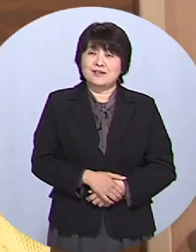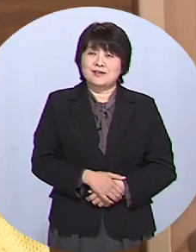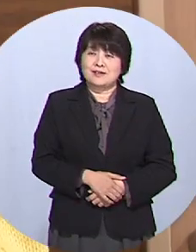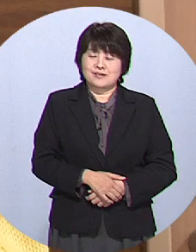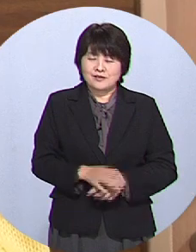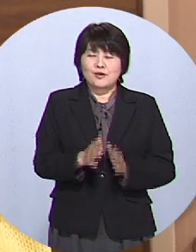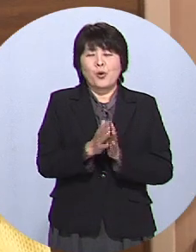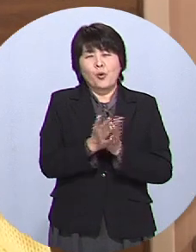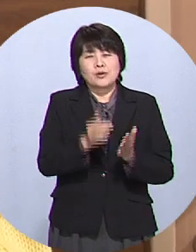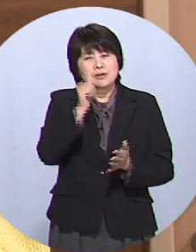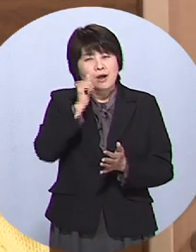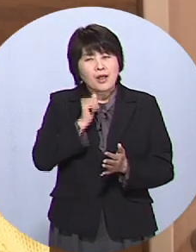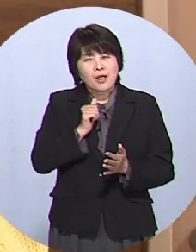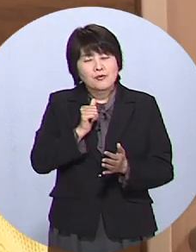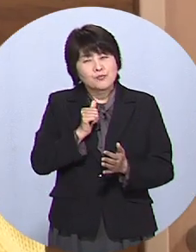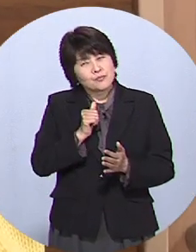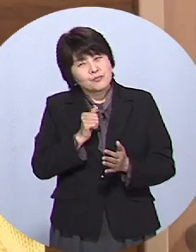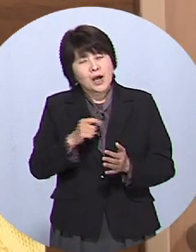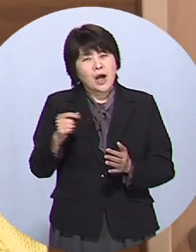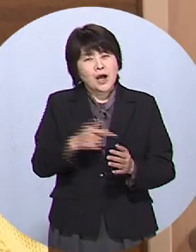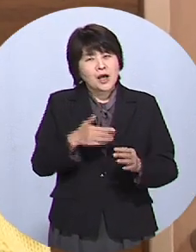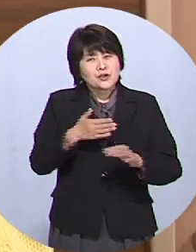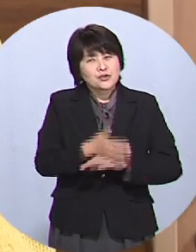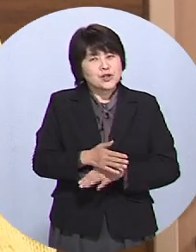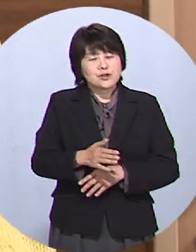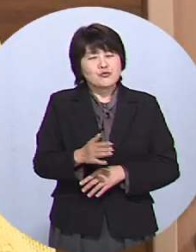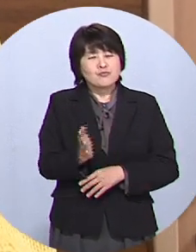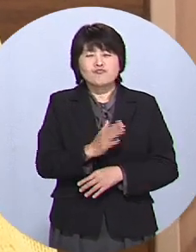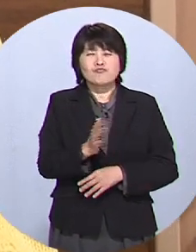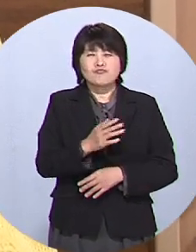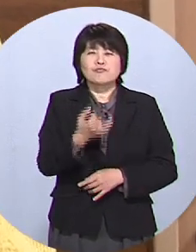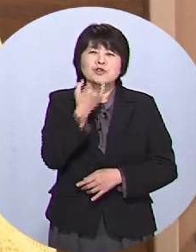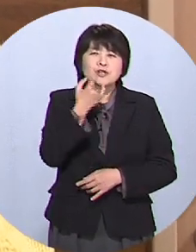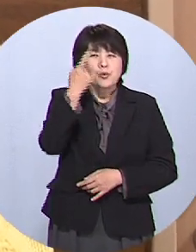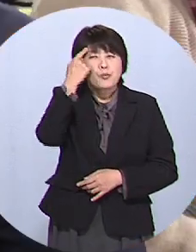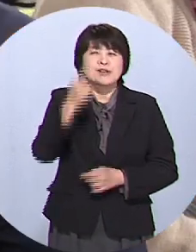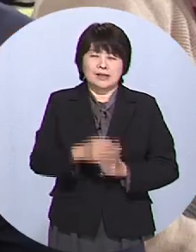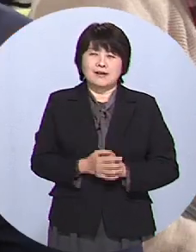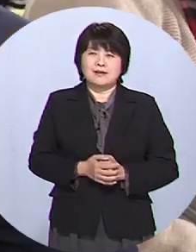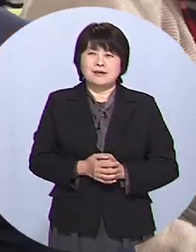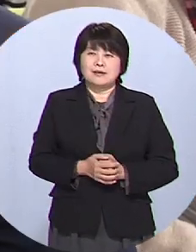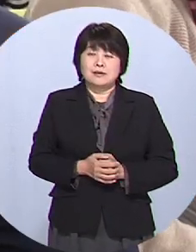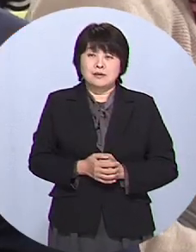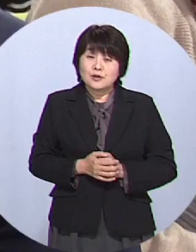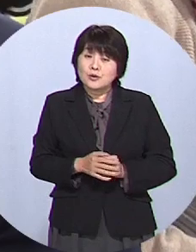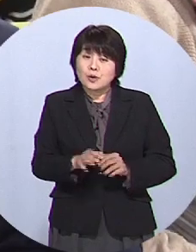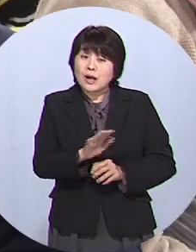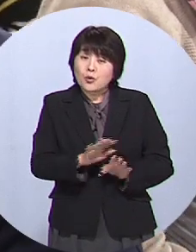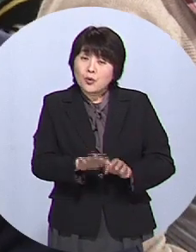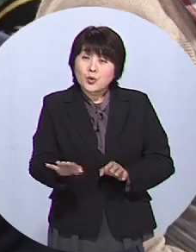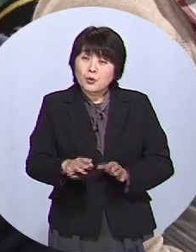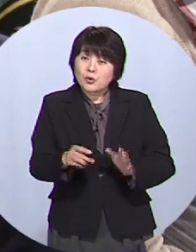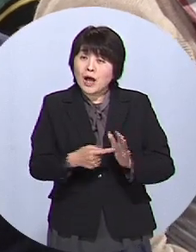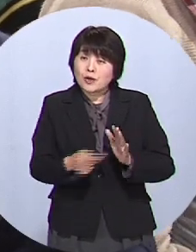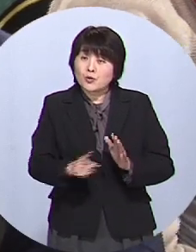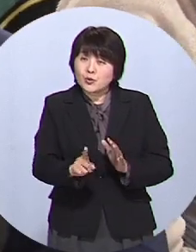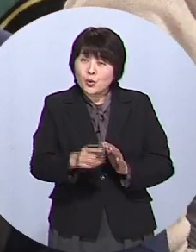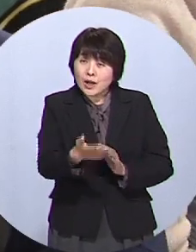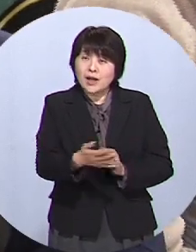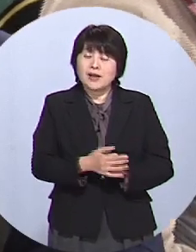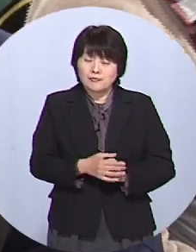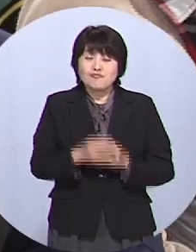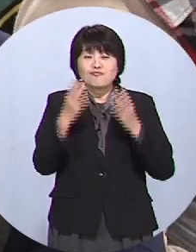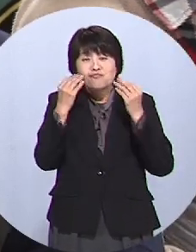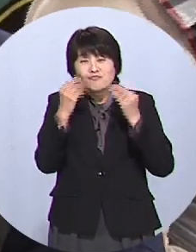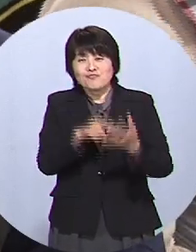に慣れさせるっていう意味では、うん、なんか早すぎるってことはないかなと思って、 うん、お子様の反応見ていかがでしたか？ そうですね、微